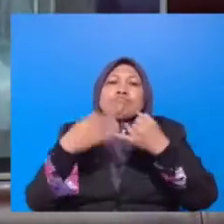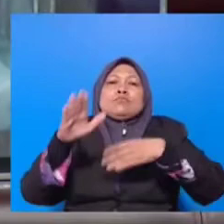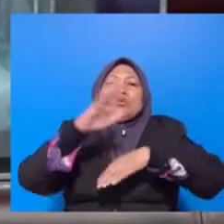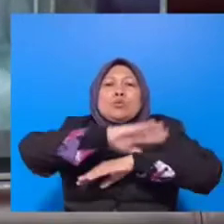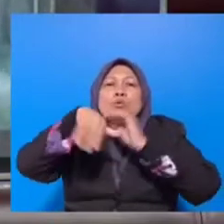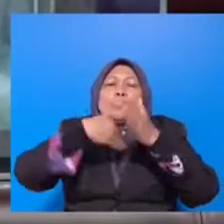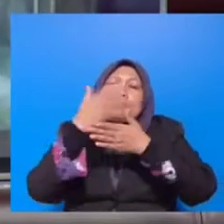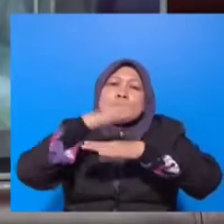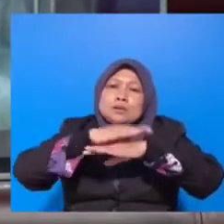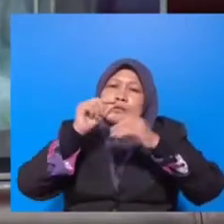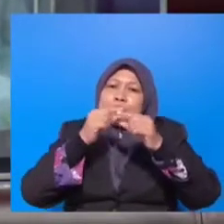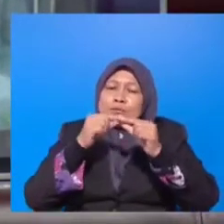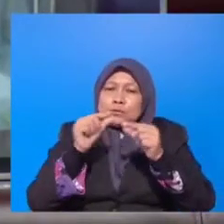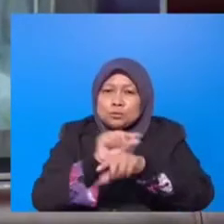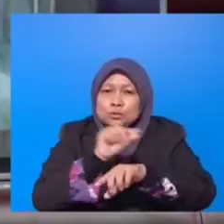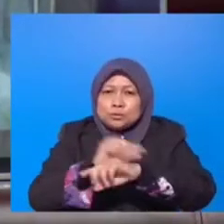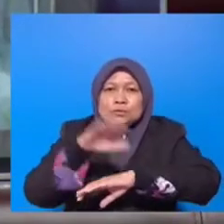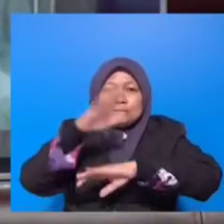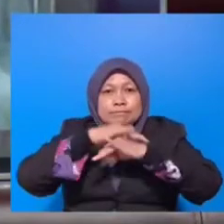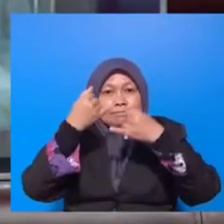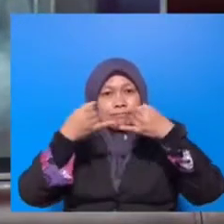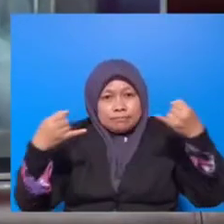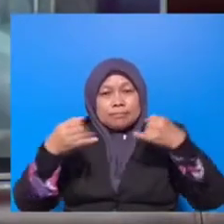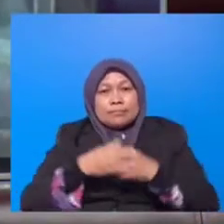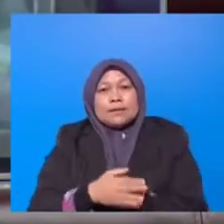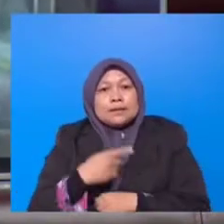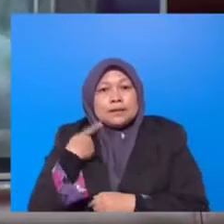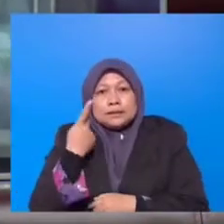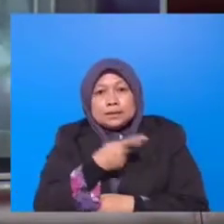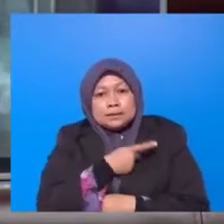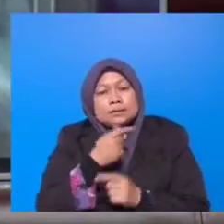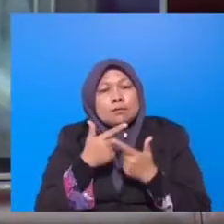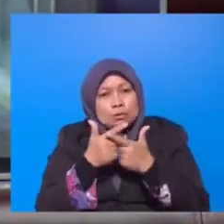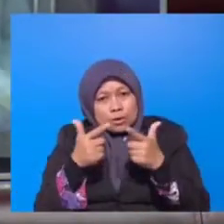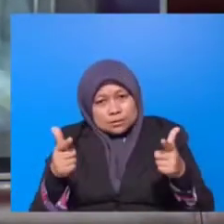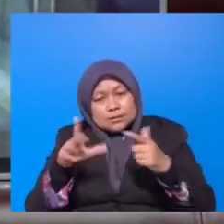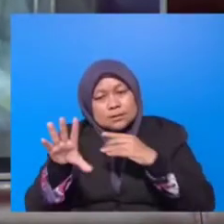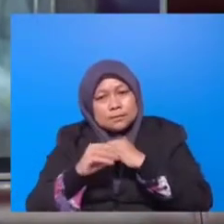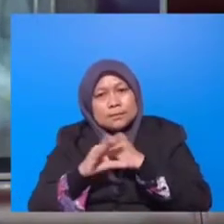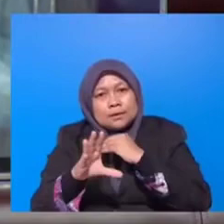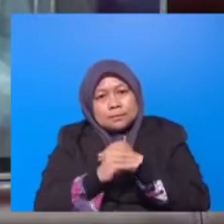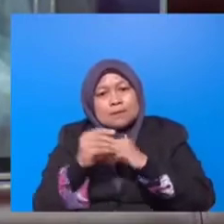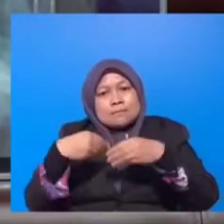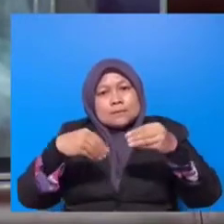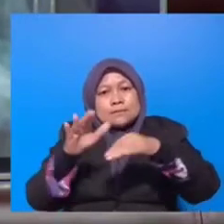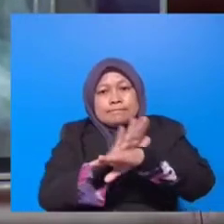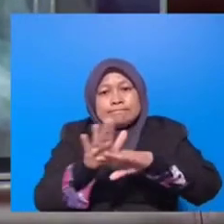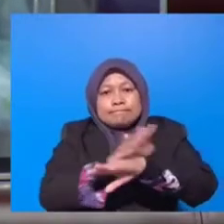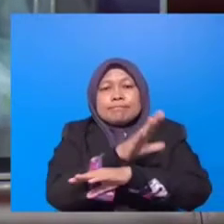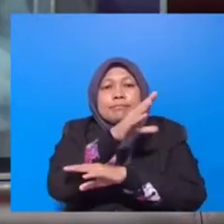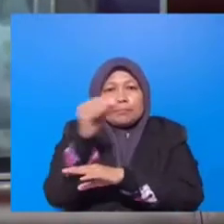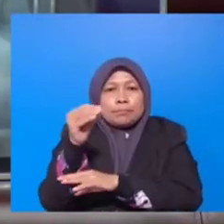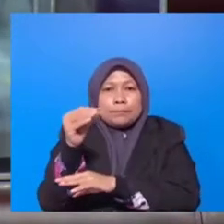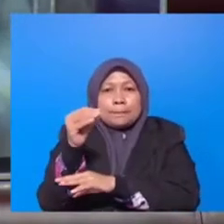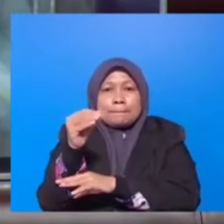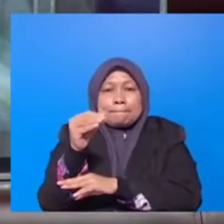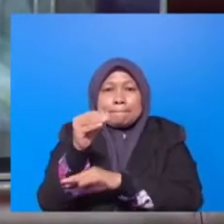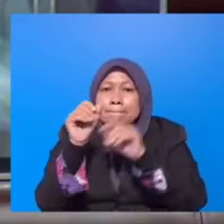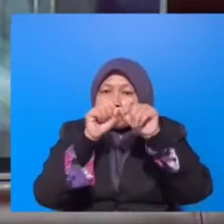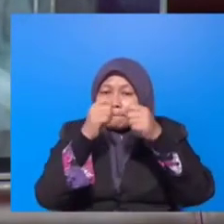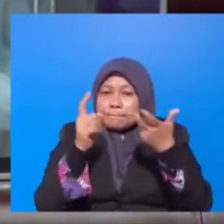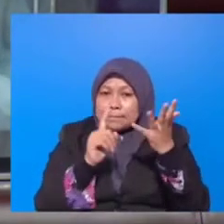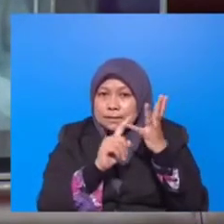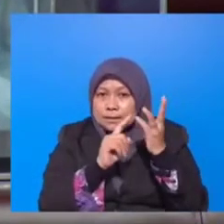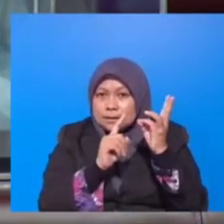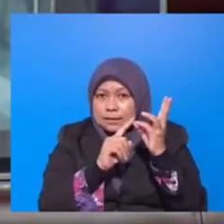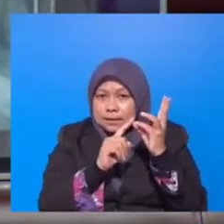atas talian, banyak meningkatkan di atas talian dan kita memperluaskan lagi pasaran dan yang strategik yang